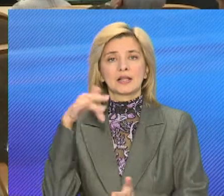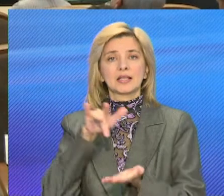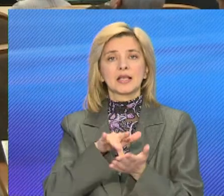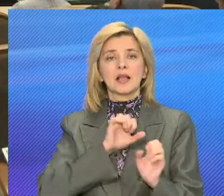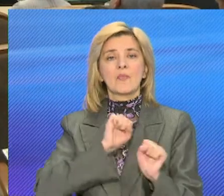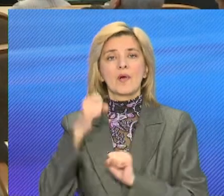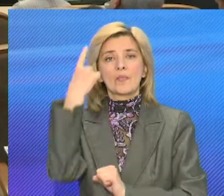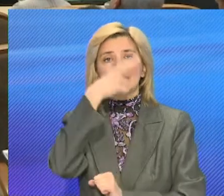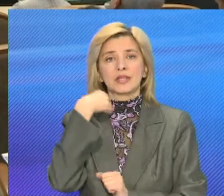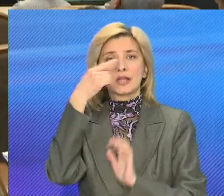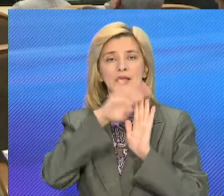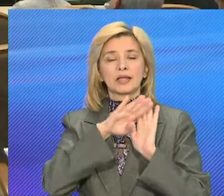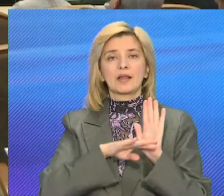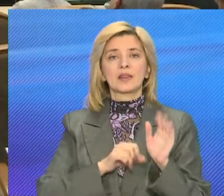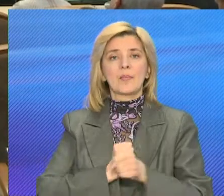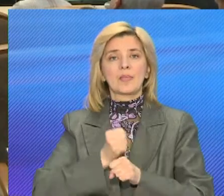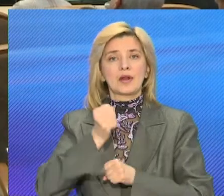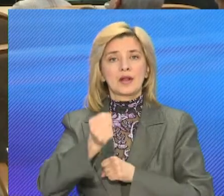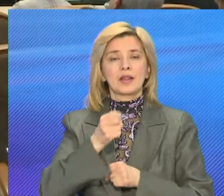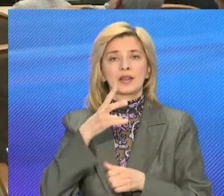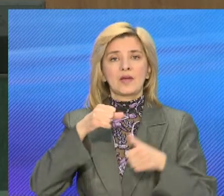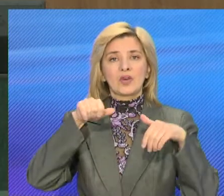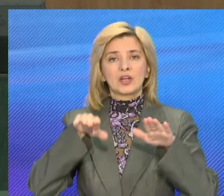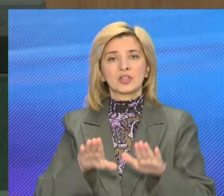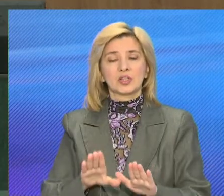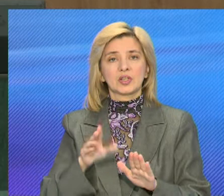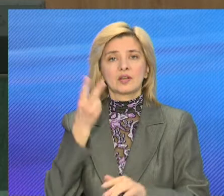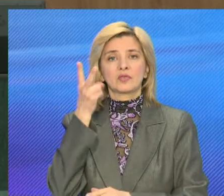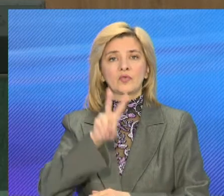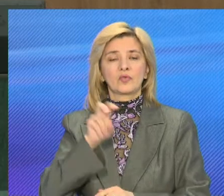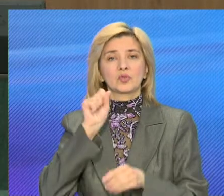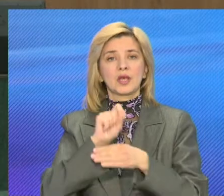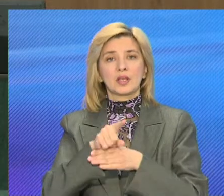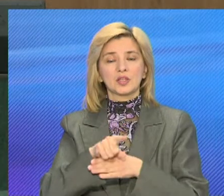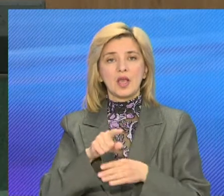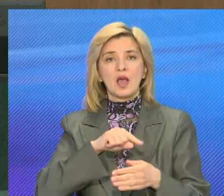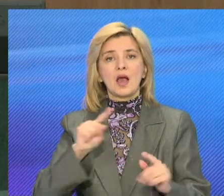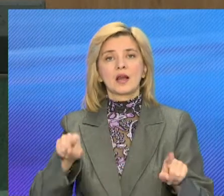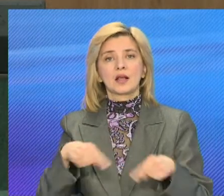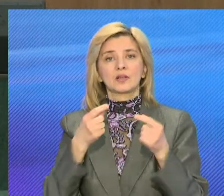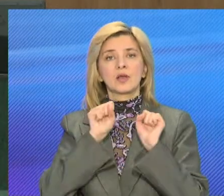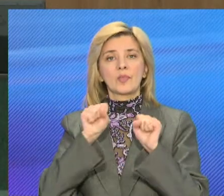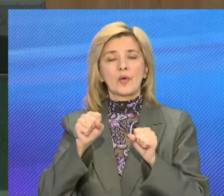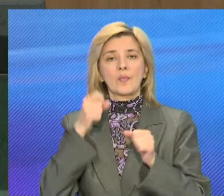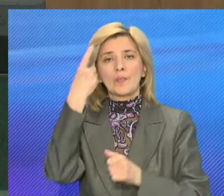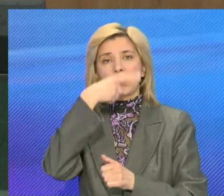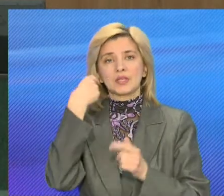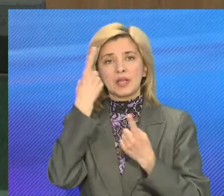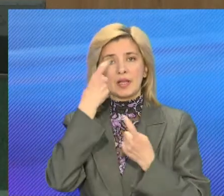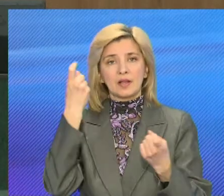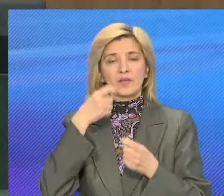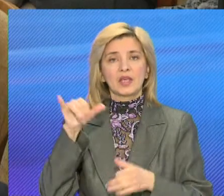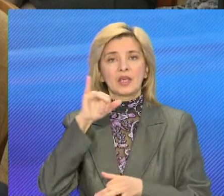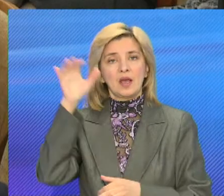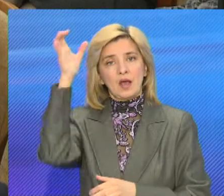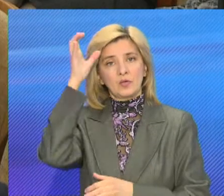обороны персональных данных накирована на вырашение двух ключевых задач – организацию обороны персональных звездок и адукационного